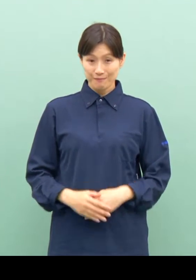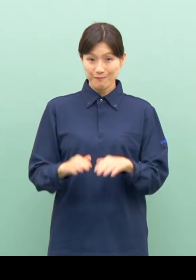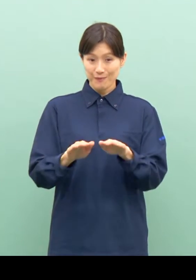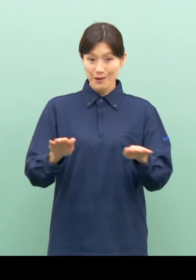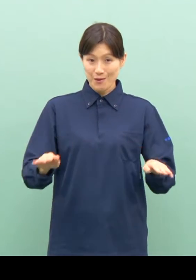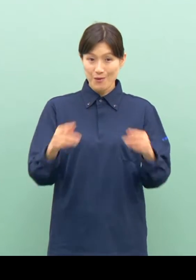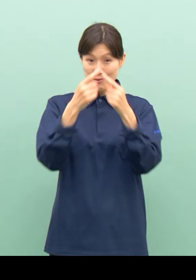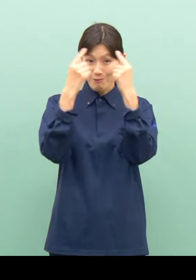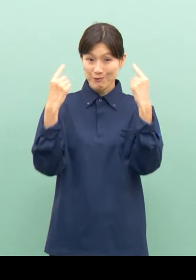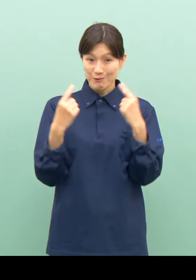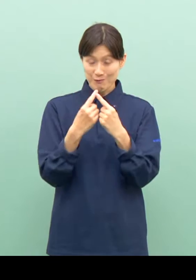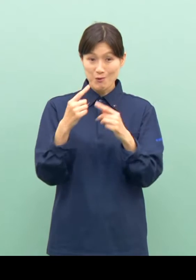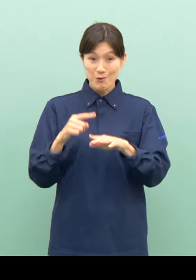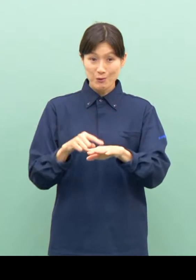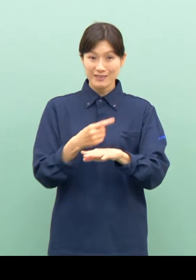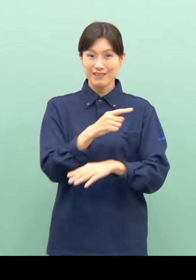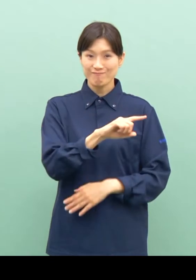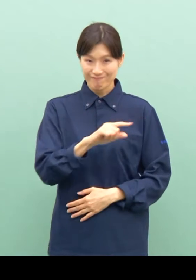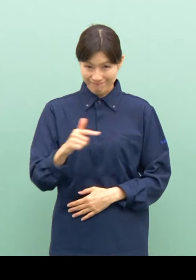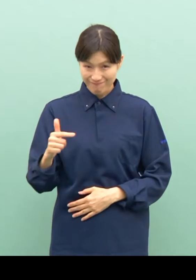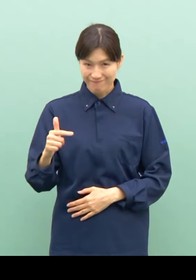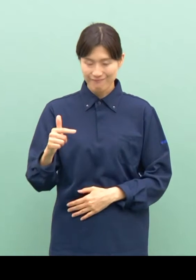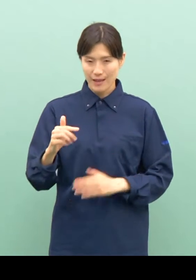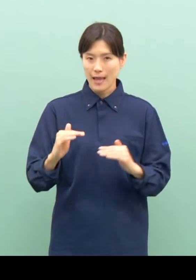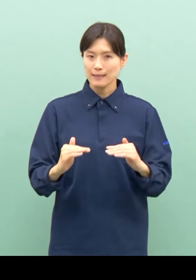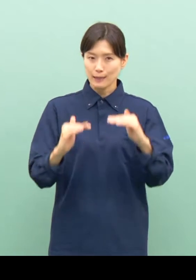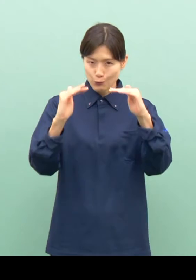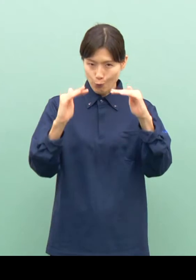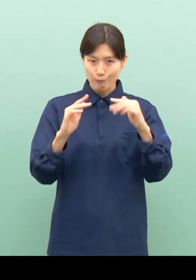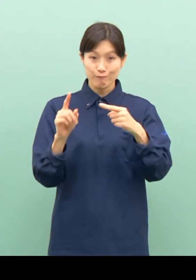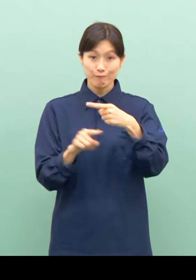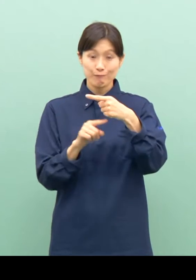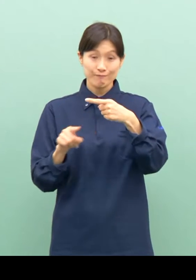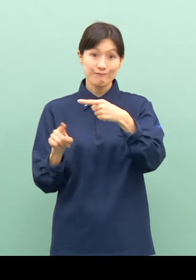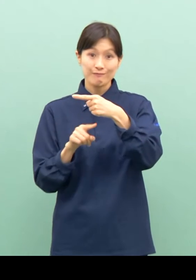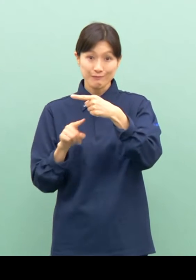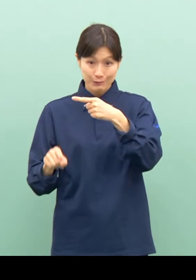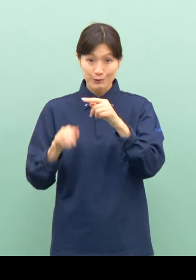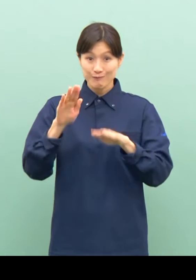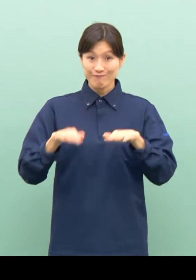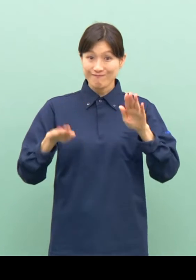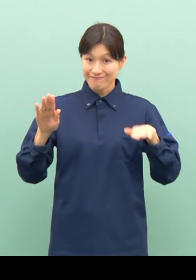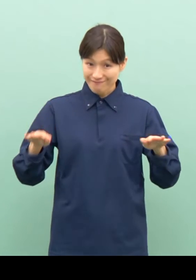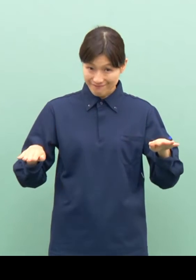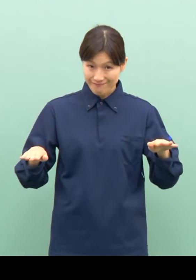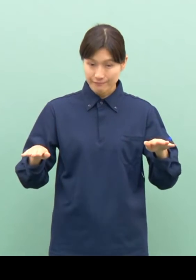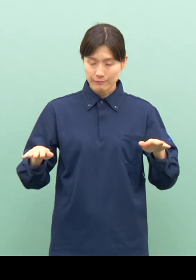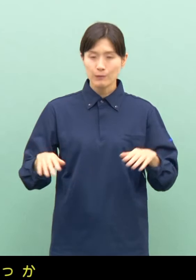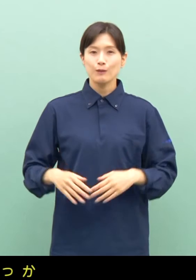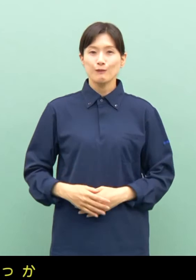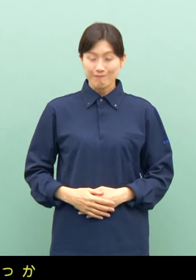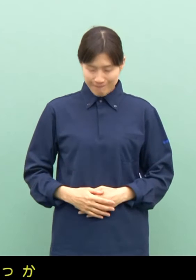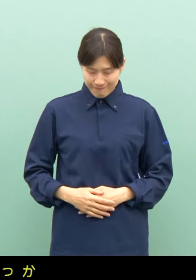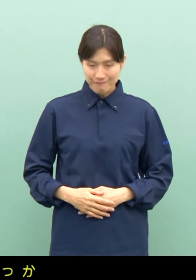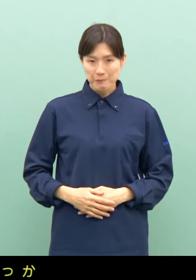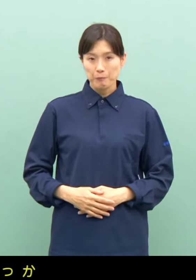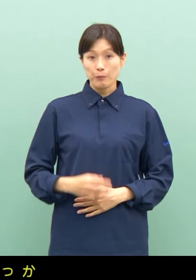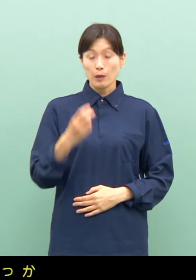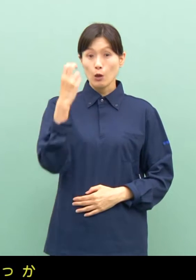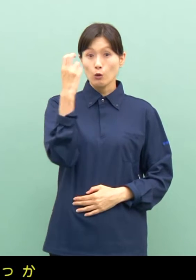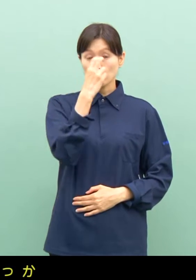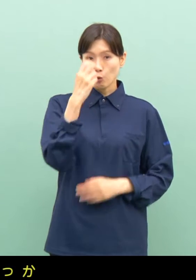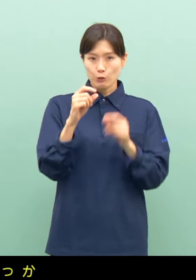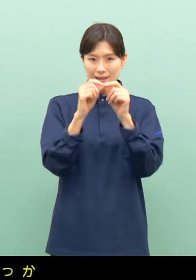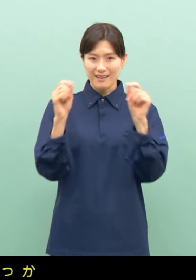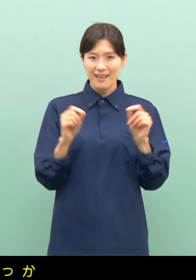子どもの個性は十人十色、成長や発達にもそれぞれのペースがあるわよね。 そうだね。実はこんな